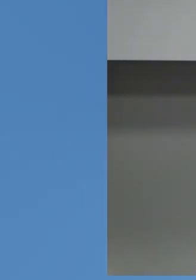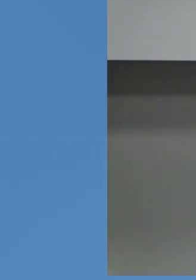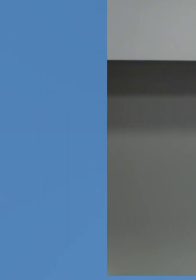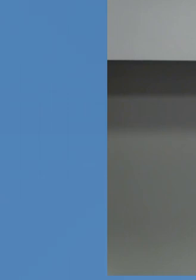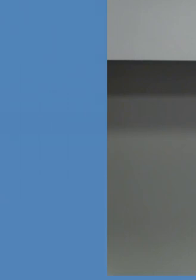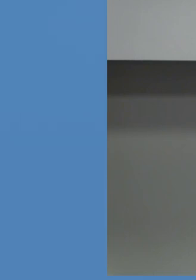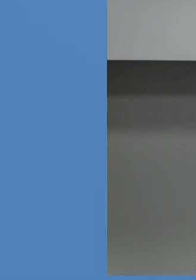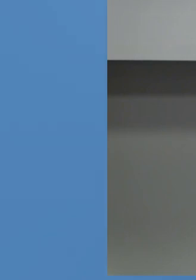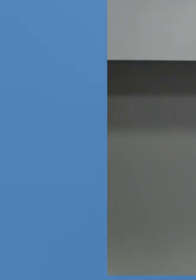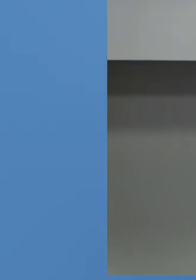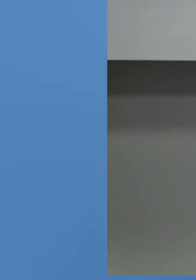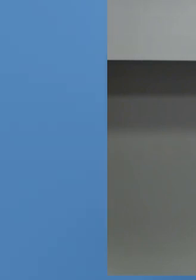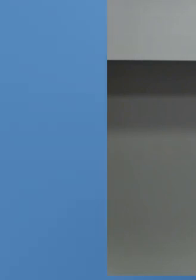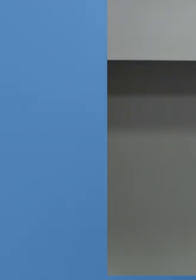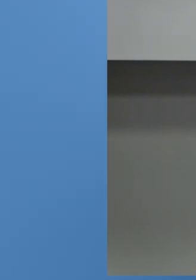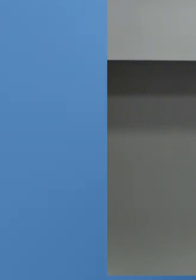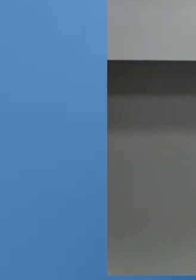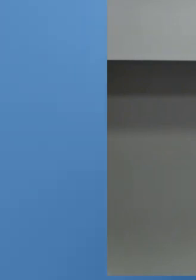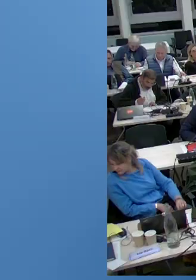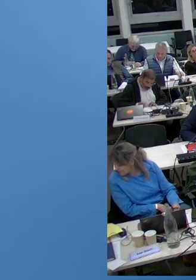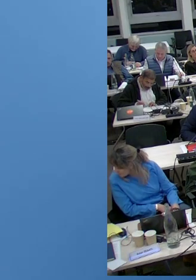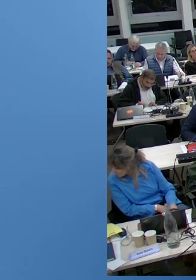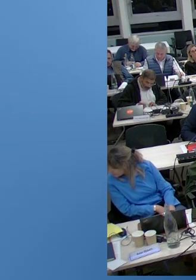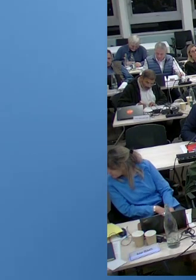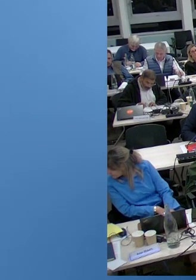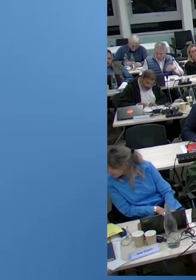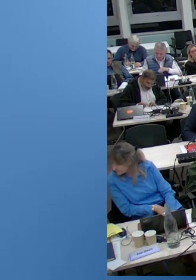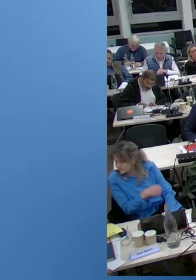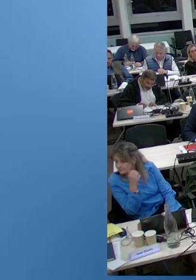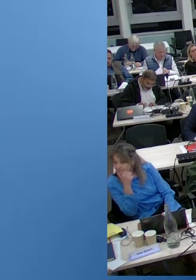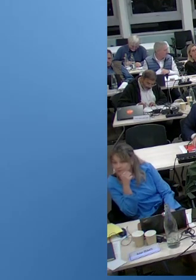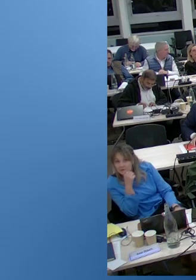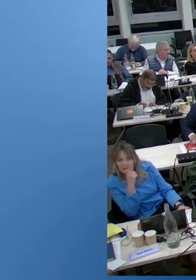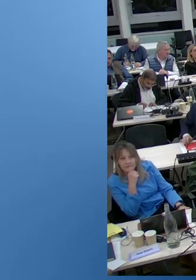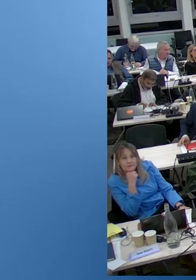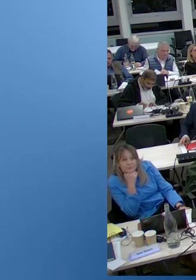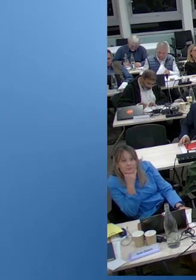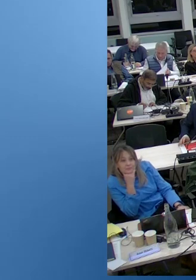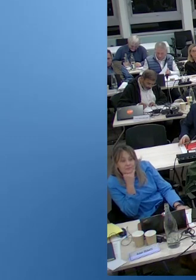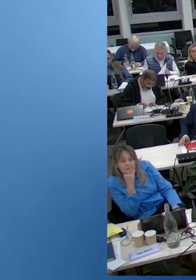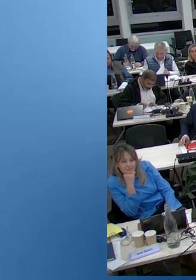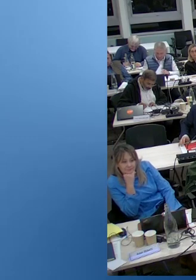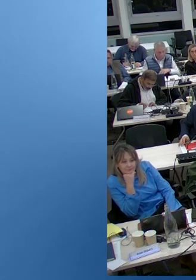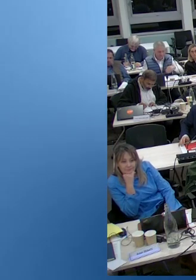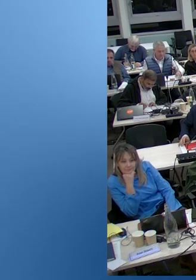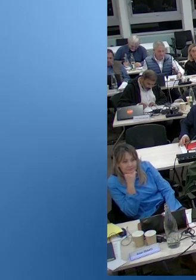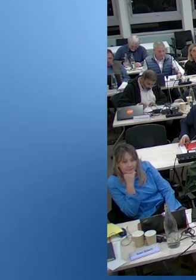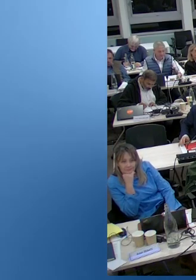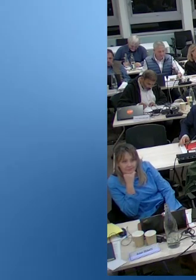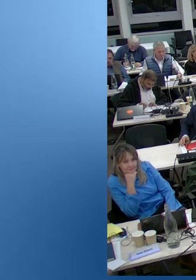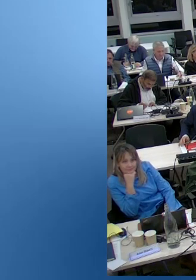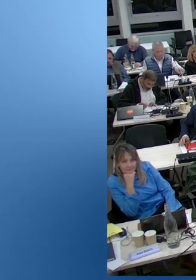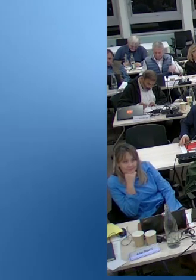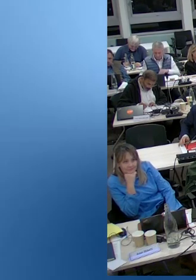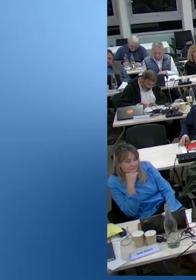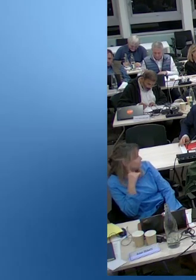vote non pardon donc dissocié dans lequel on enlève fusée évidemment ouais s'il vous plaît c'est